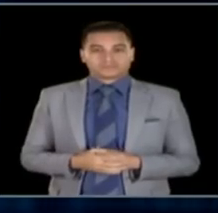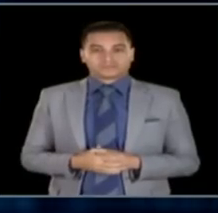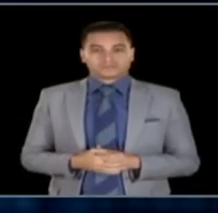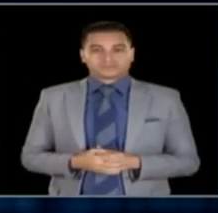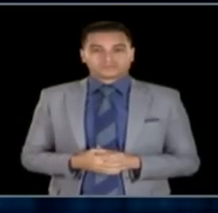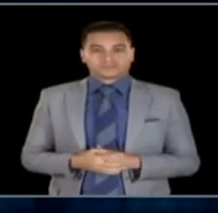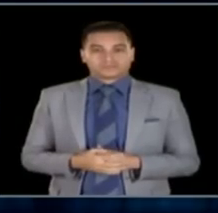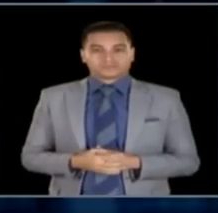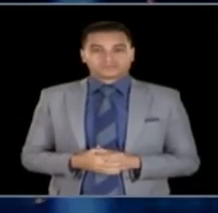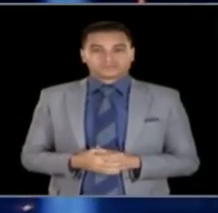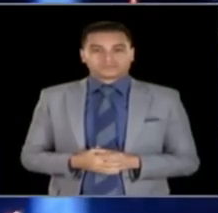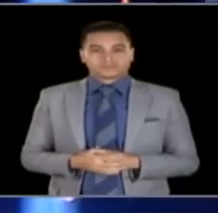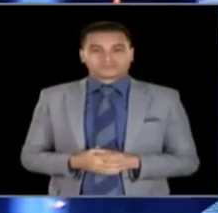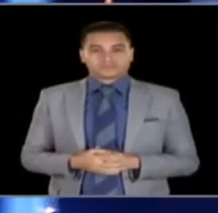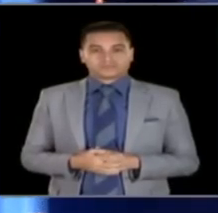ضربات جزاء.